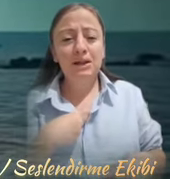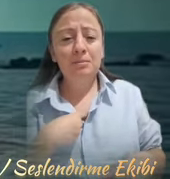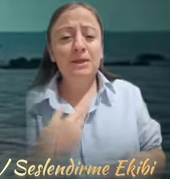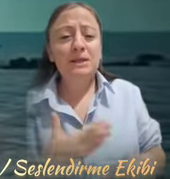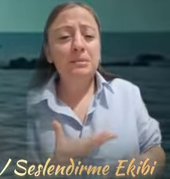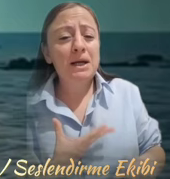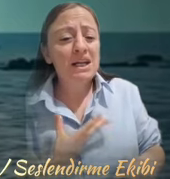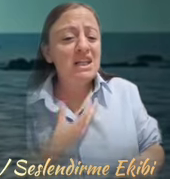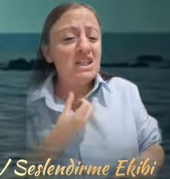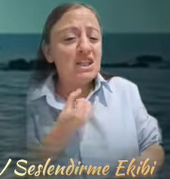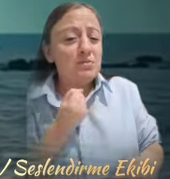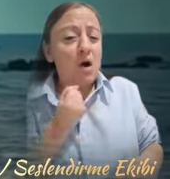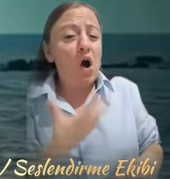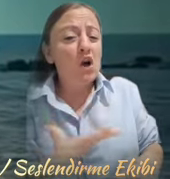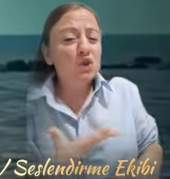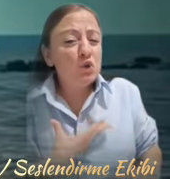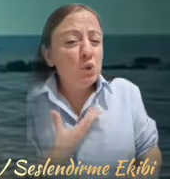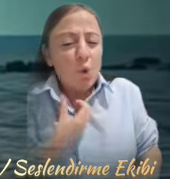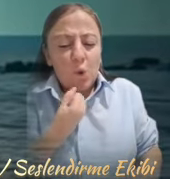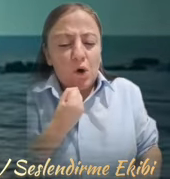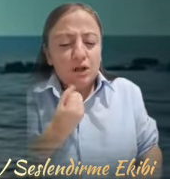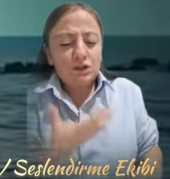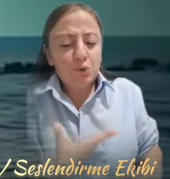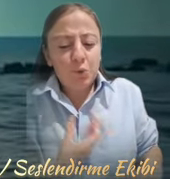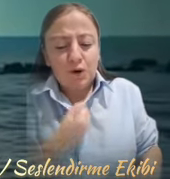Dinliyorum derinden suslarımı,